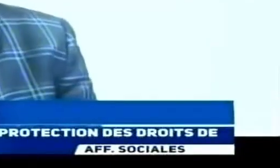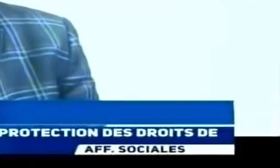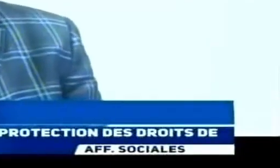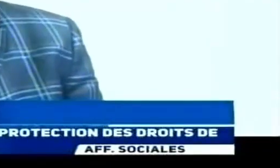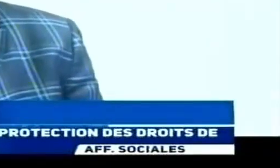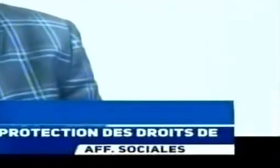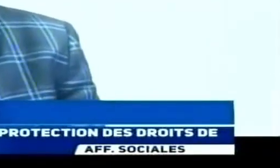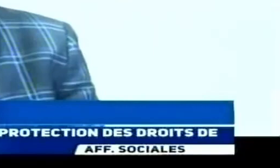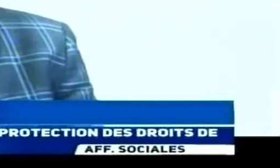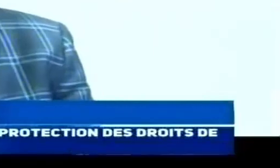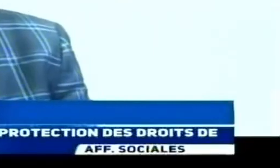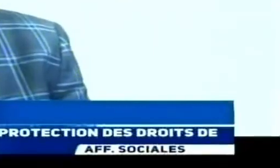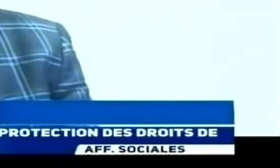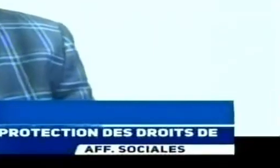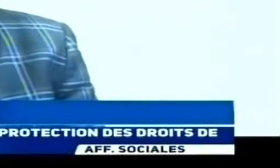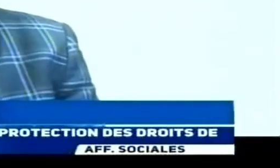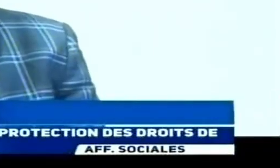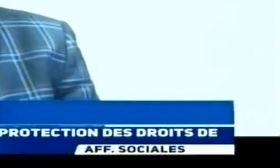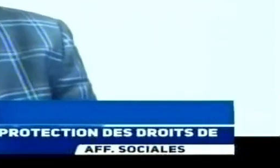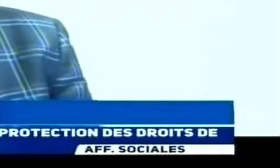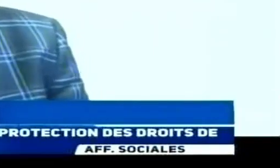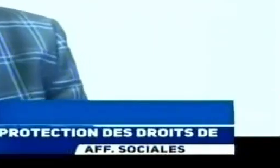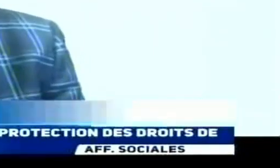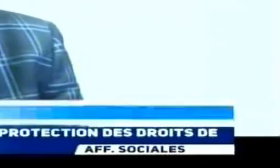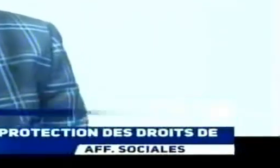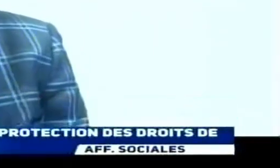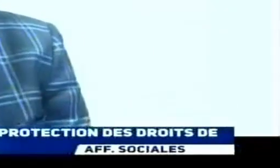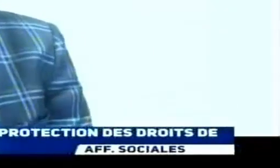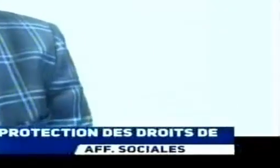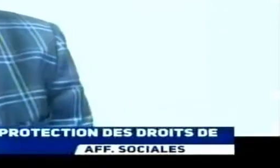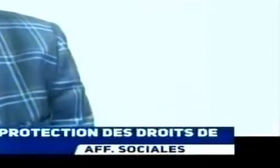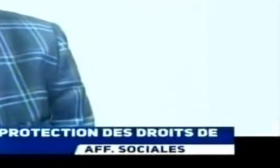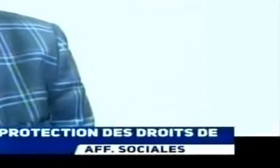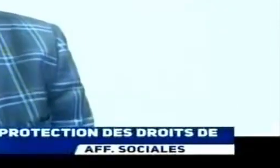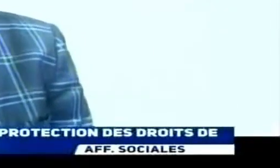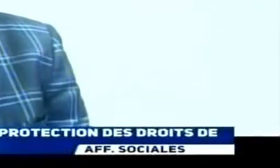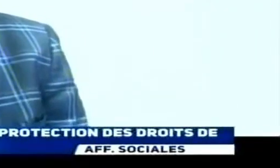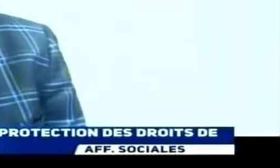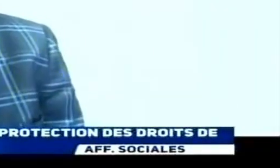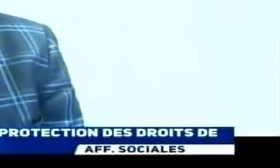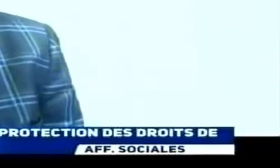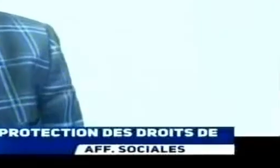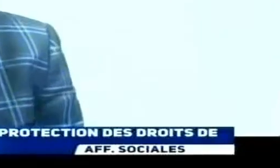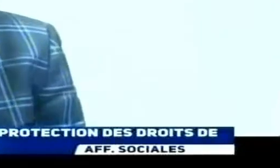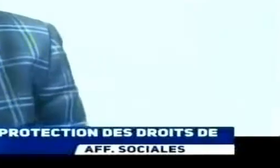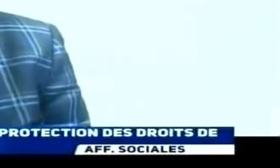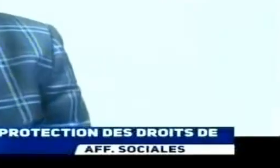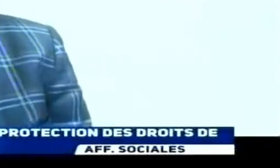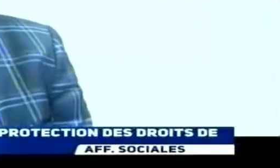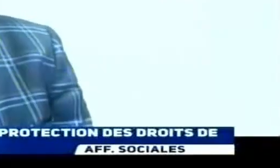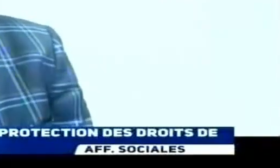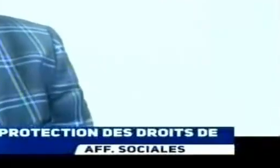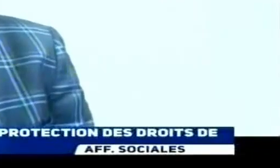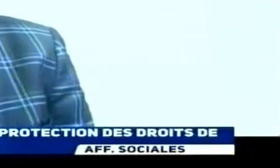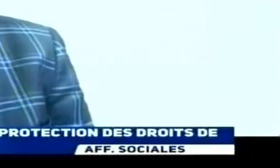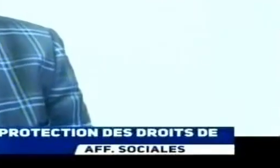ont fait des commentaires, des enrichissements. Ils ont formulé aussi des critiques et je pense que dans la version finale, on va essayer de tenir compte